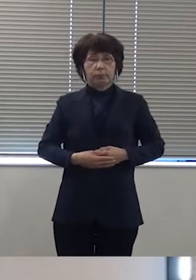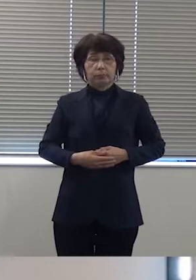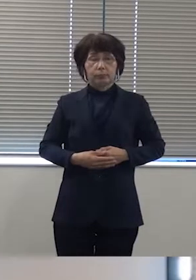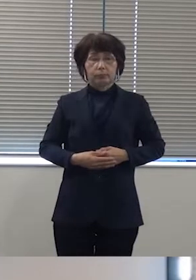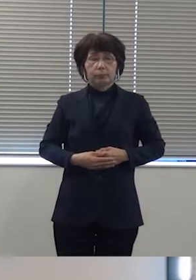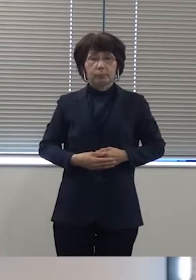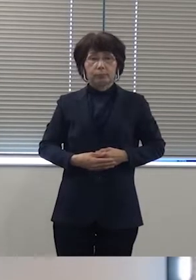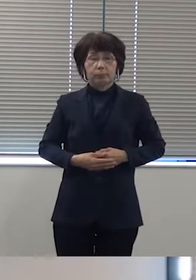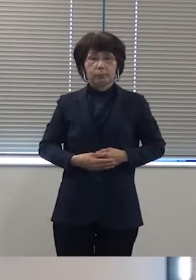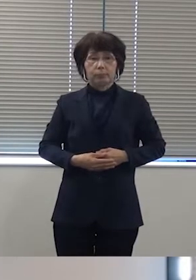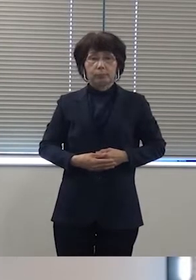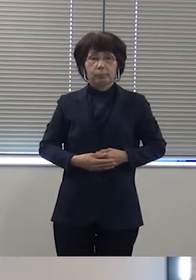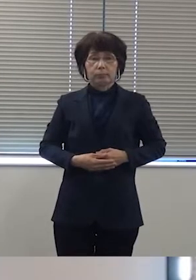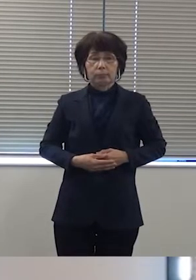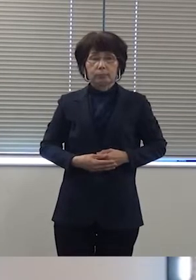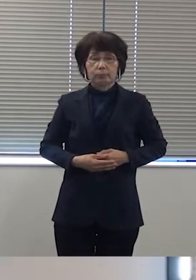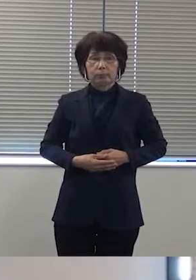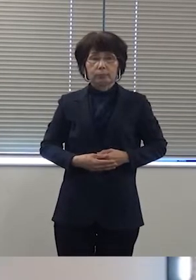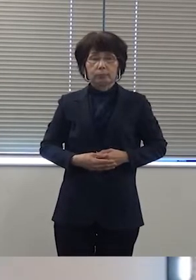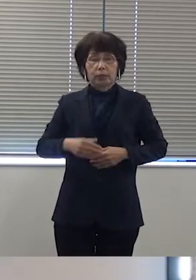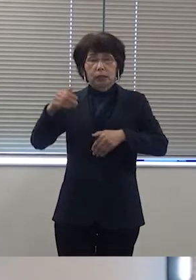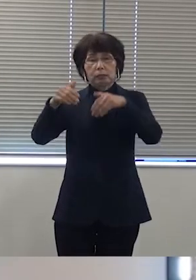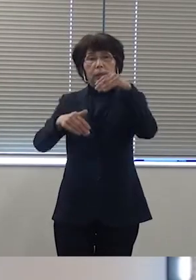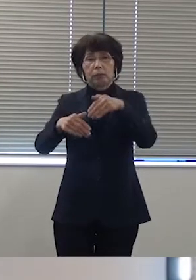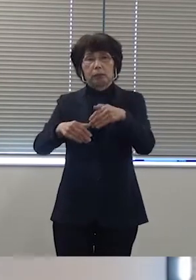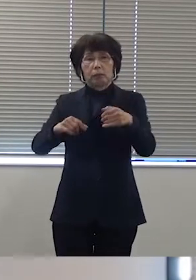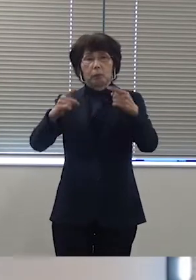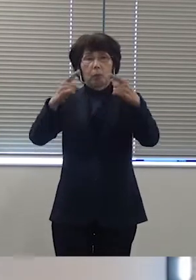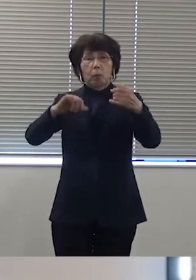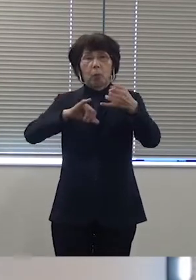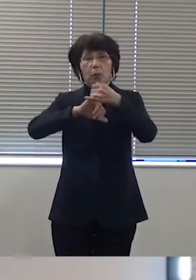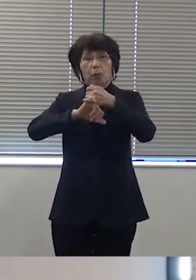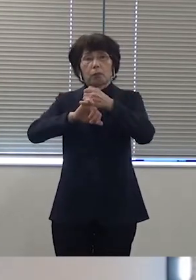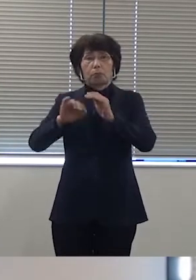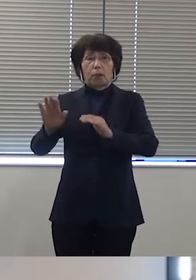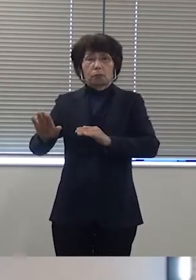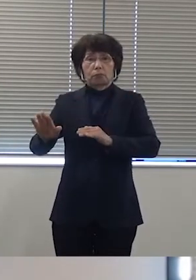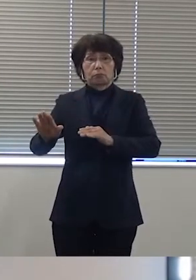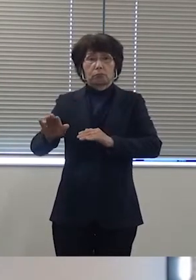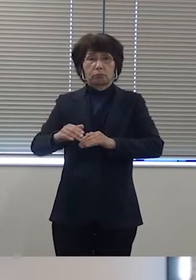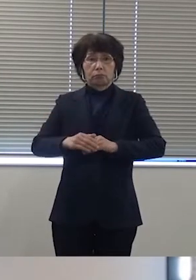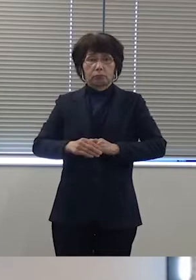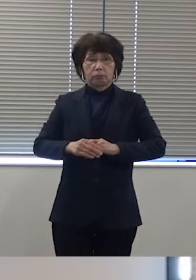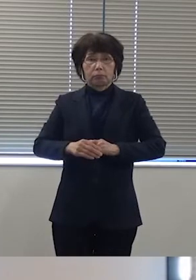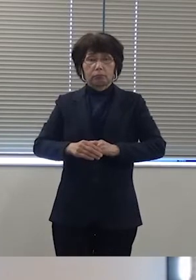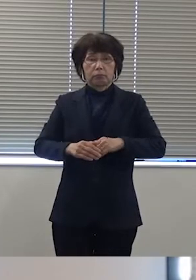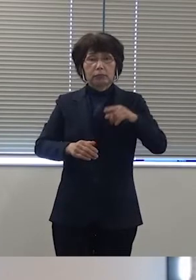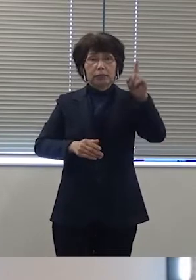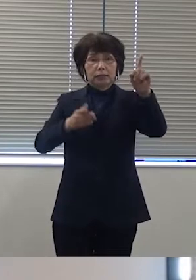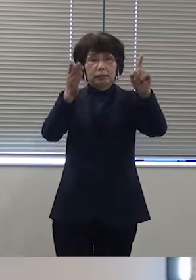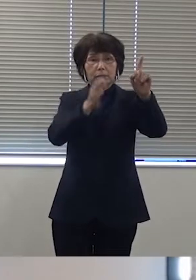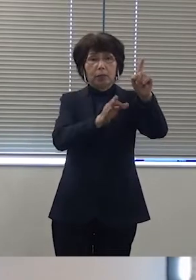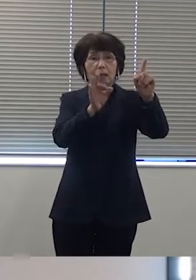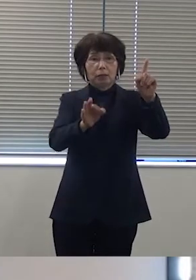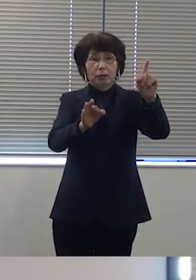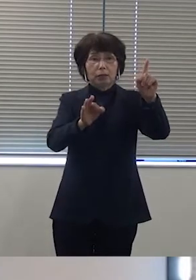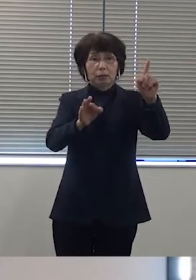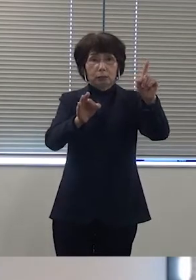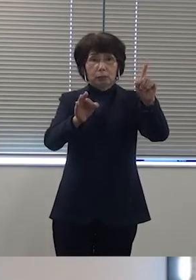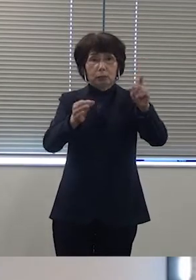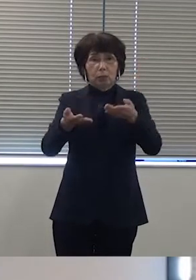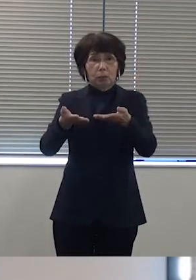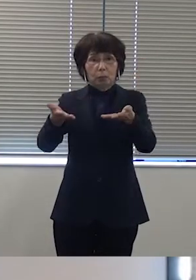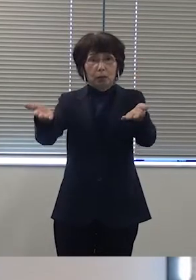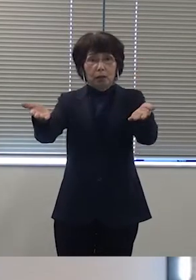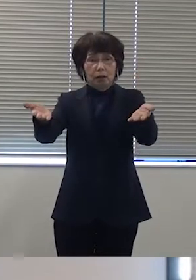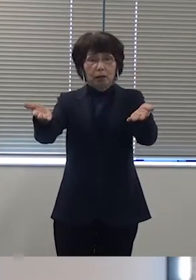つ頃にそのつまり 1% 還元という形で現れてくるのかに考えて、 当初